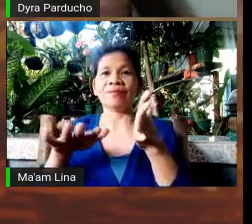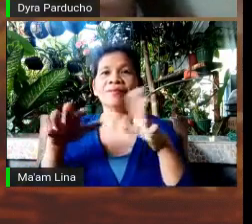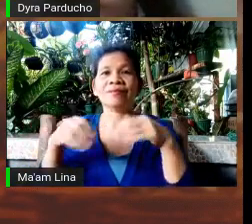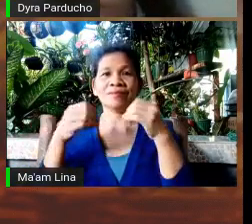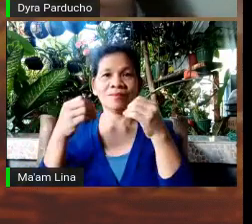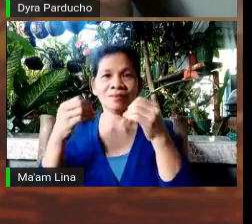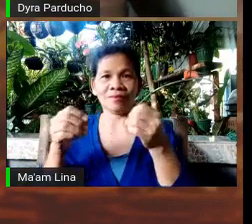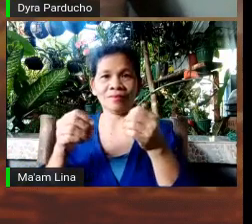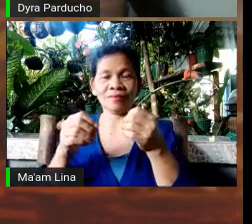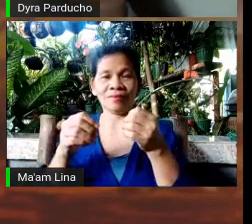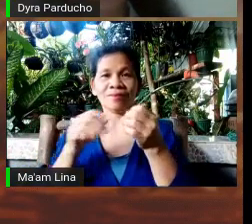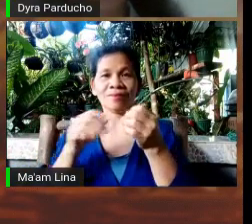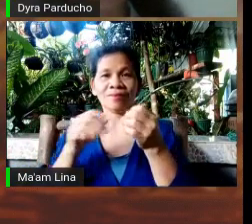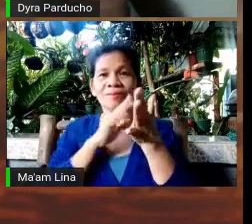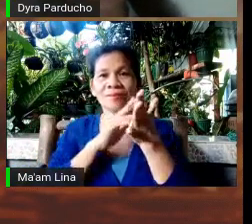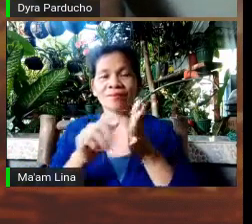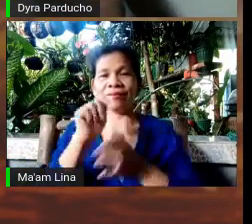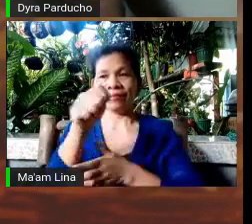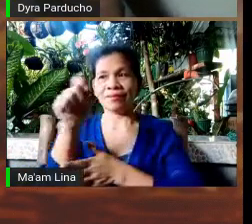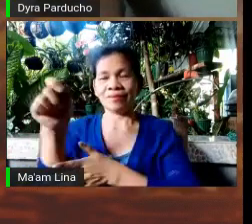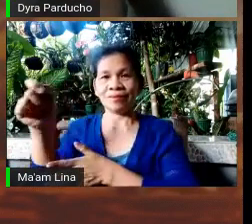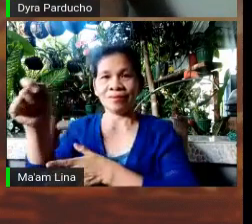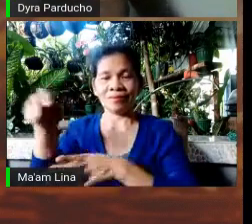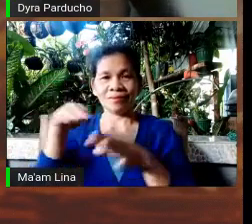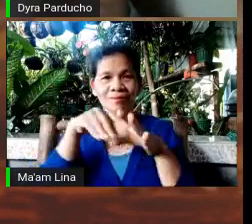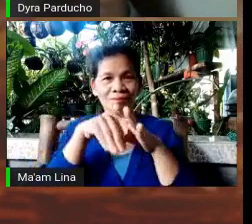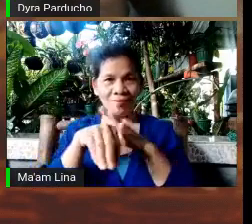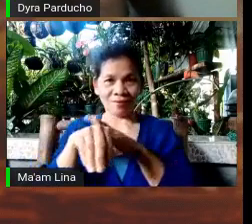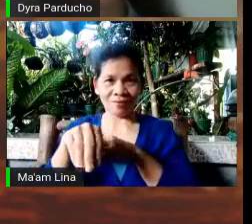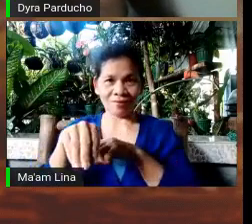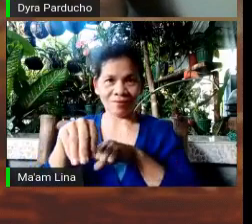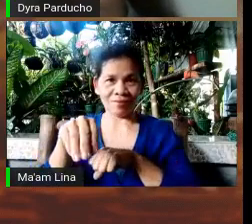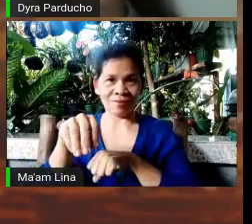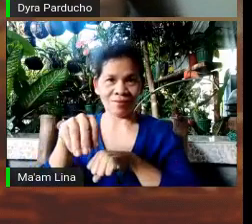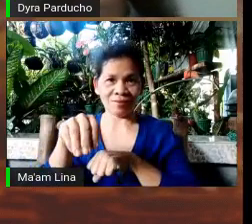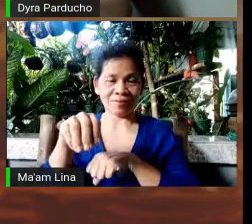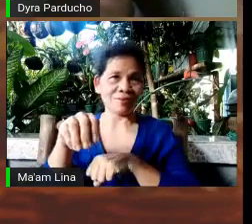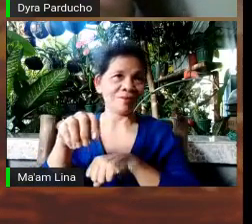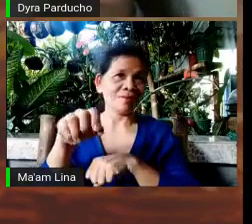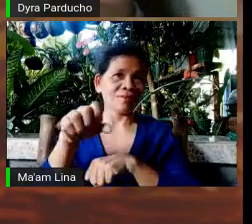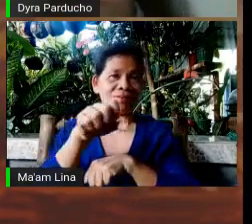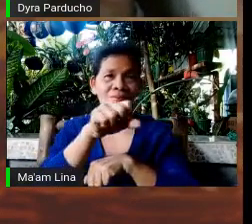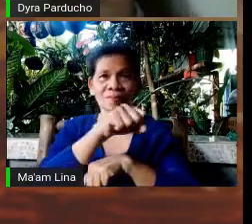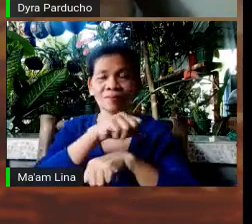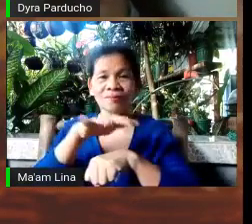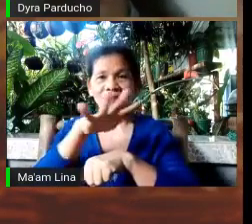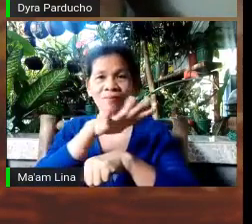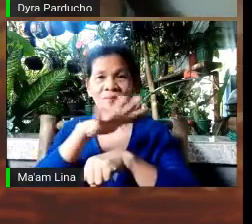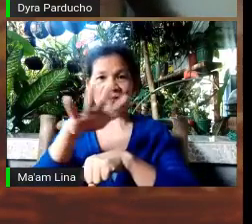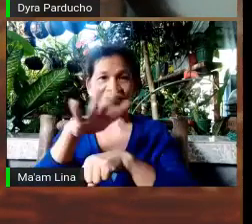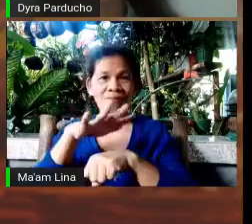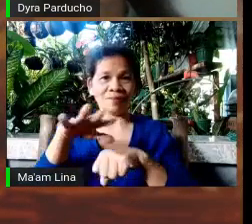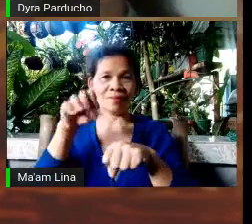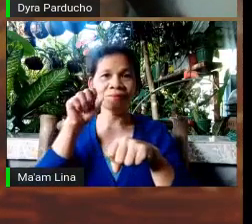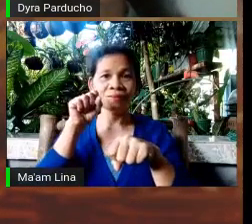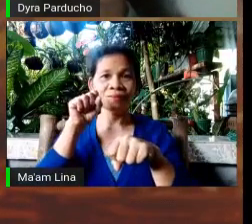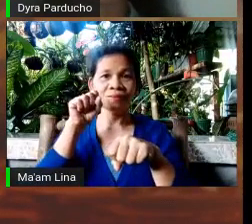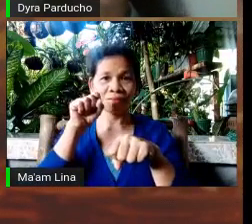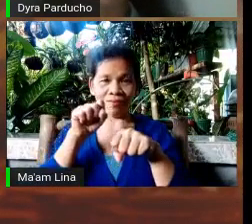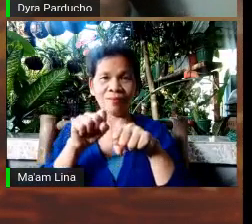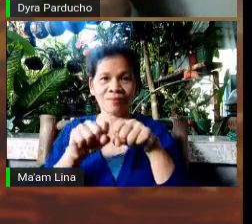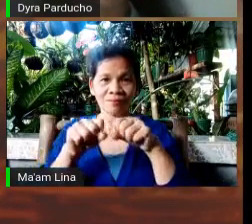ibibisik ito sa luklukan ng awa sa mismong kautusan upang mabigyan katuparan ang